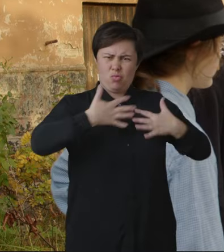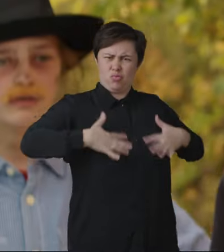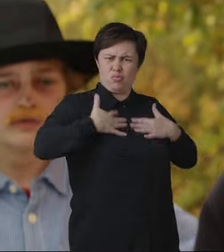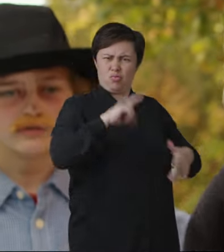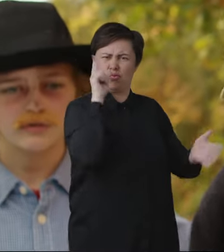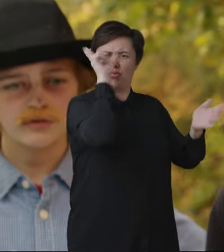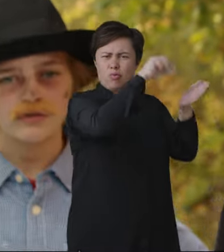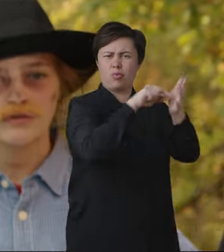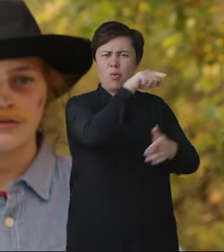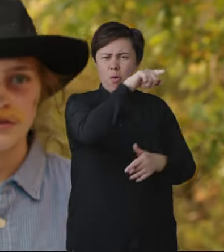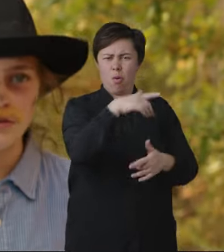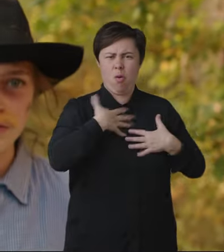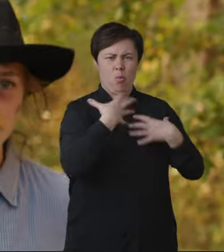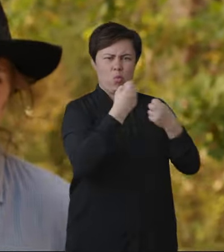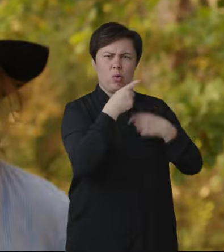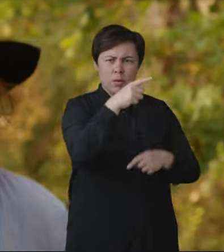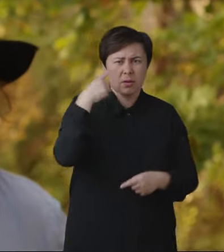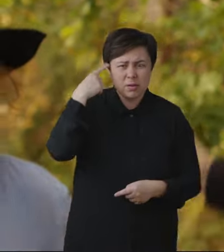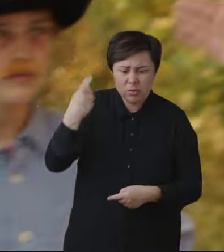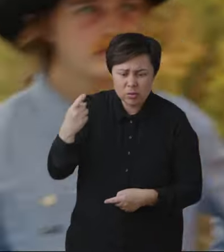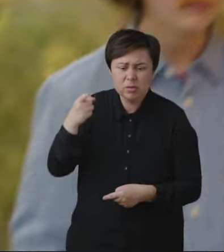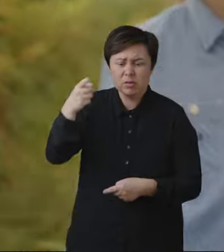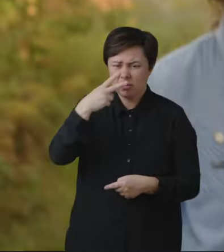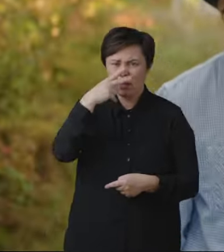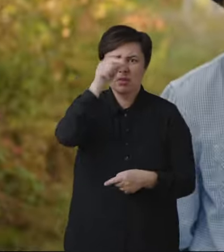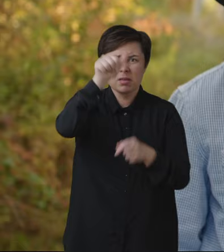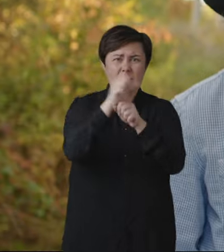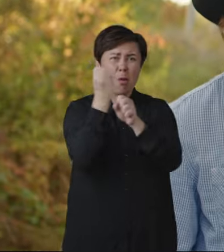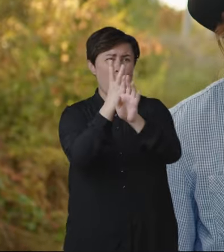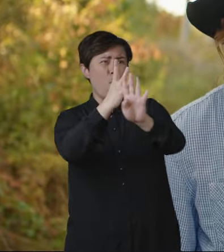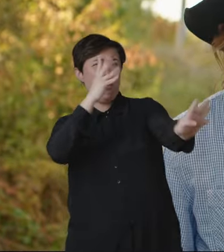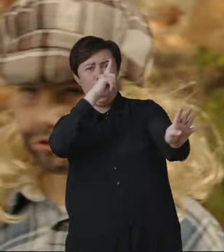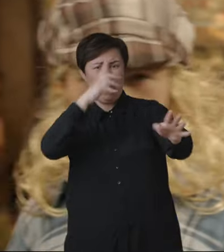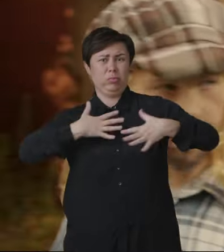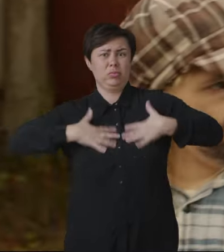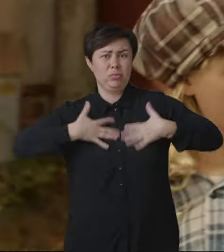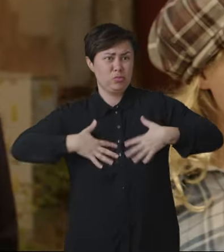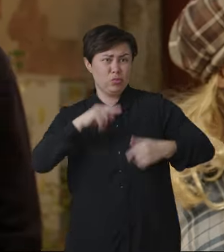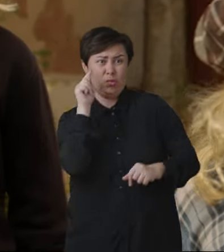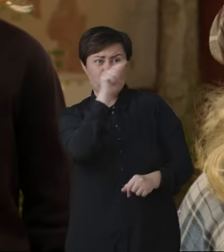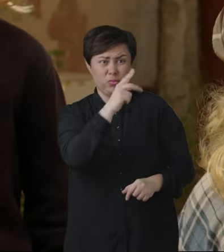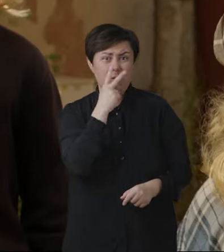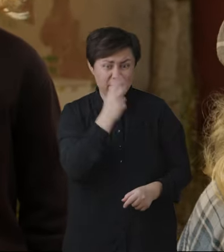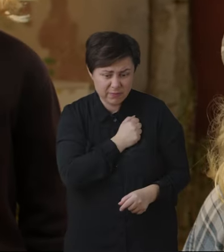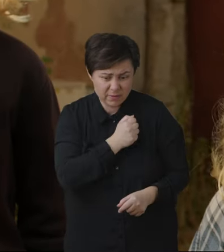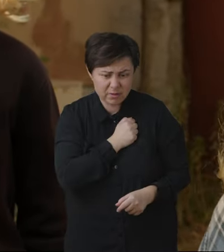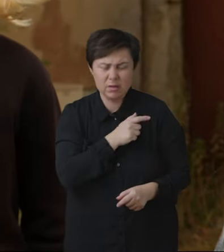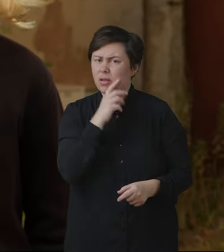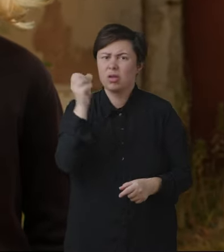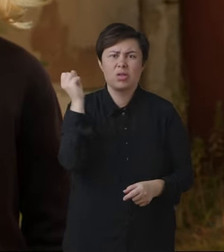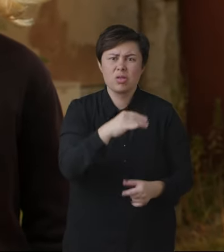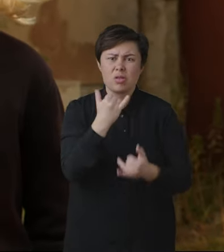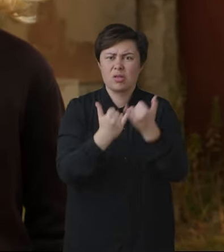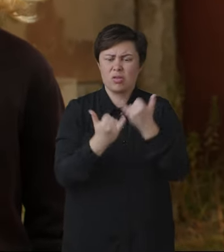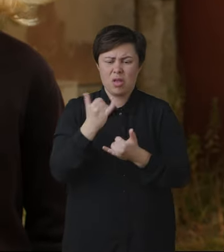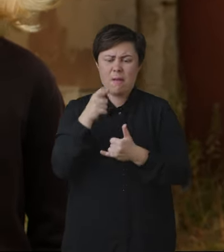do łaźni? Panie, ty oszalałeś? Ty wiedziałeś, jaka tam jest kolejka? No, najgorzej się dostać, jeżeli ktoś